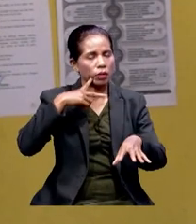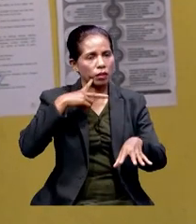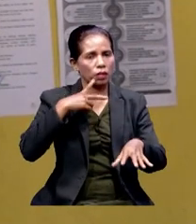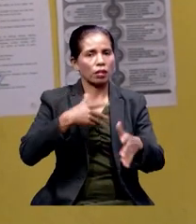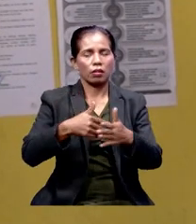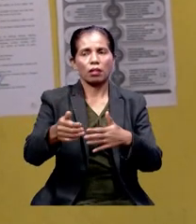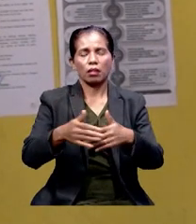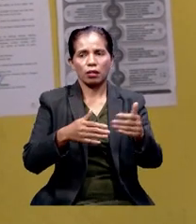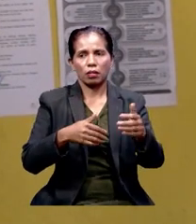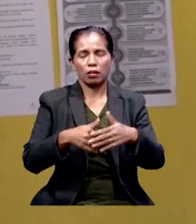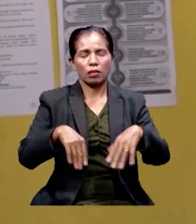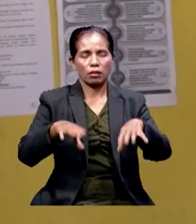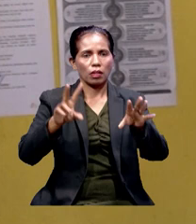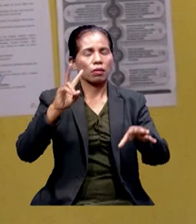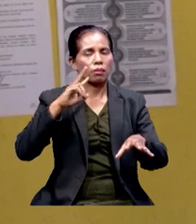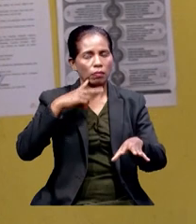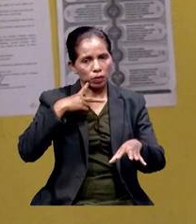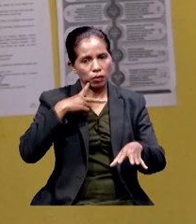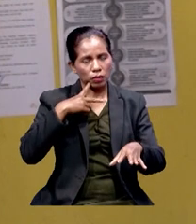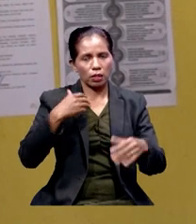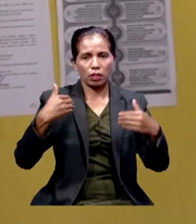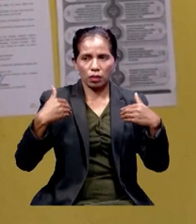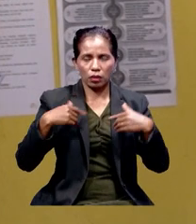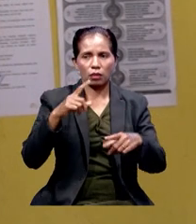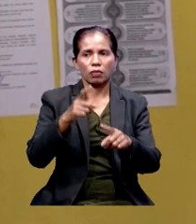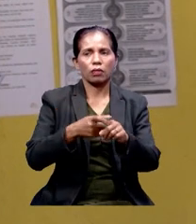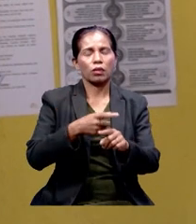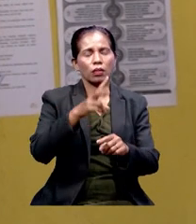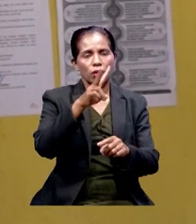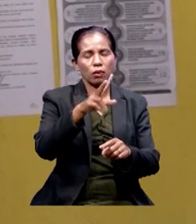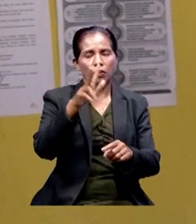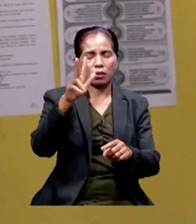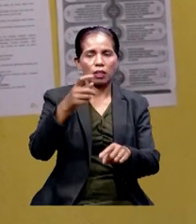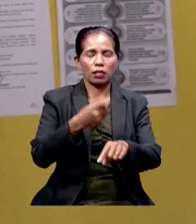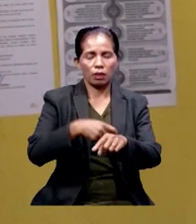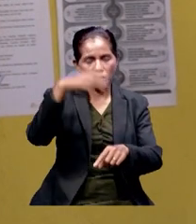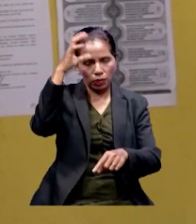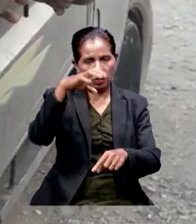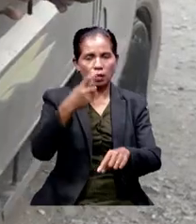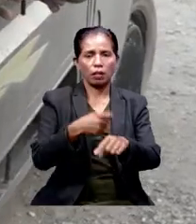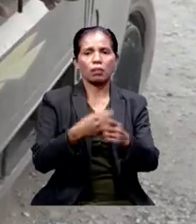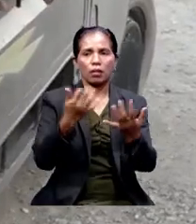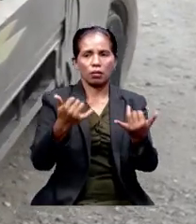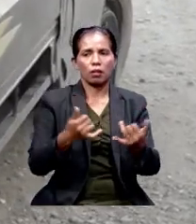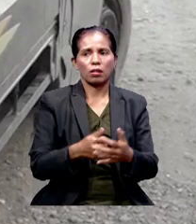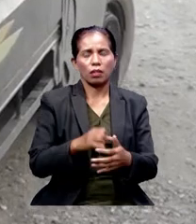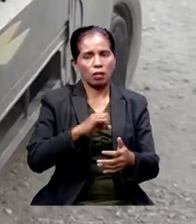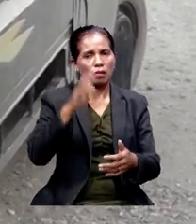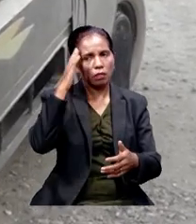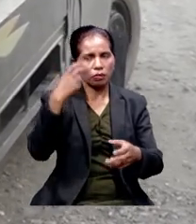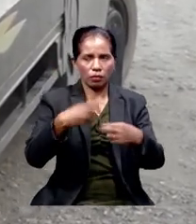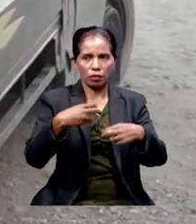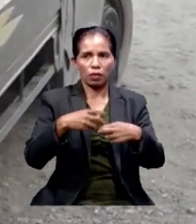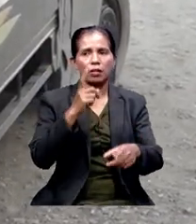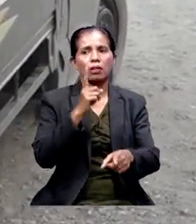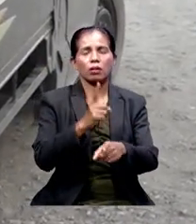rumah fang mormos iya kuaze fulang turu fulang hat tempo udang nia mas tempo udah gora awak ni susar ros